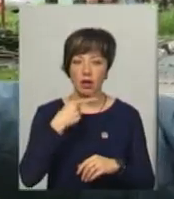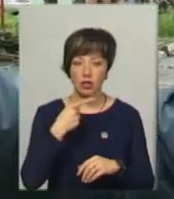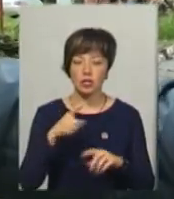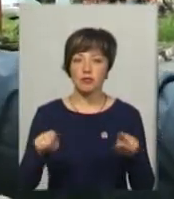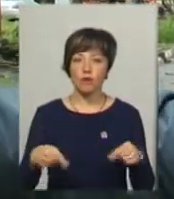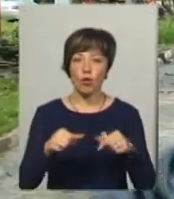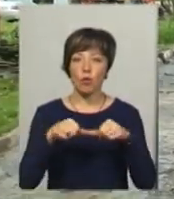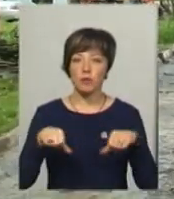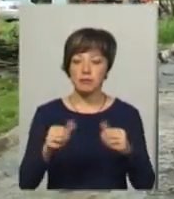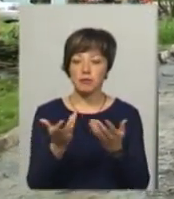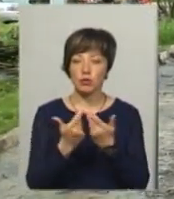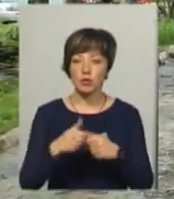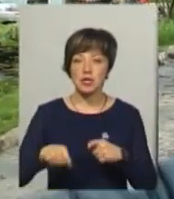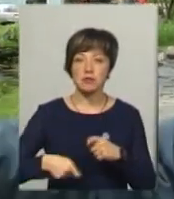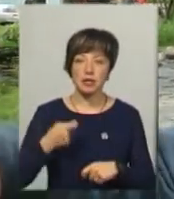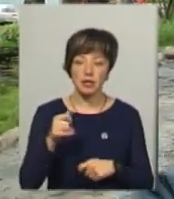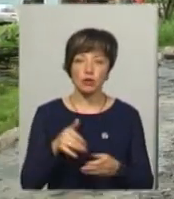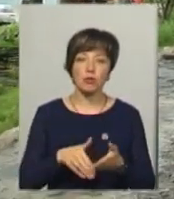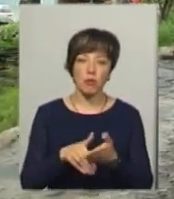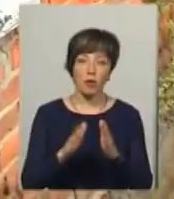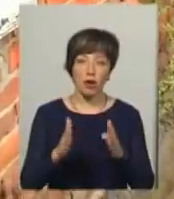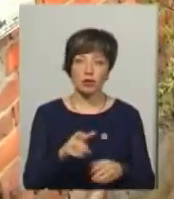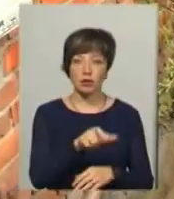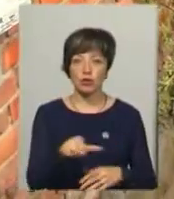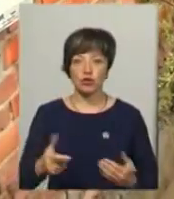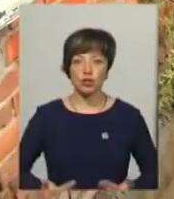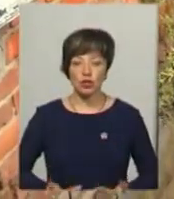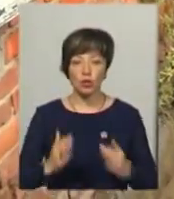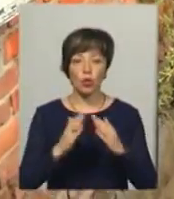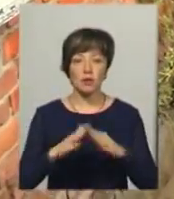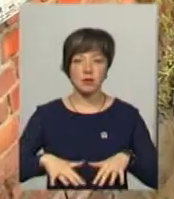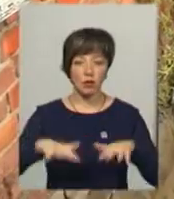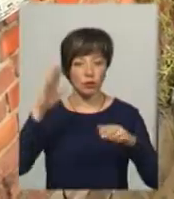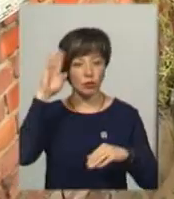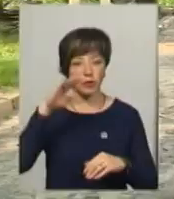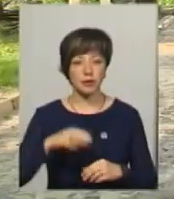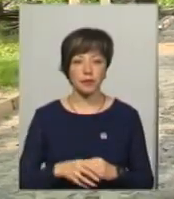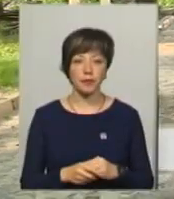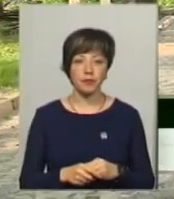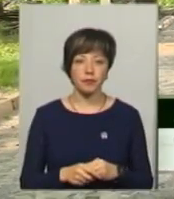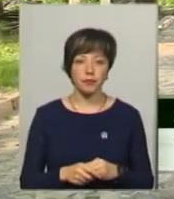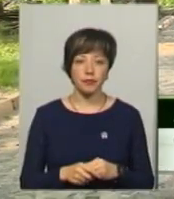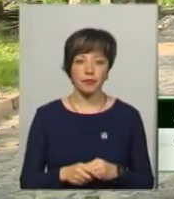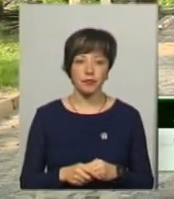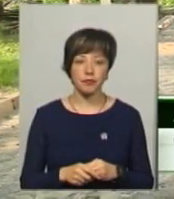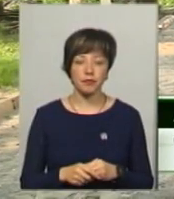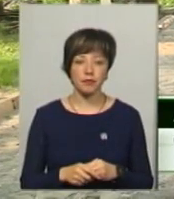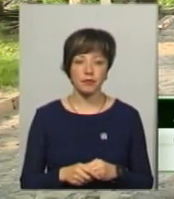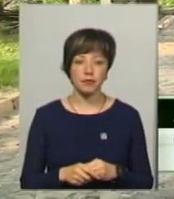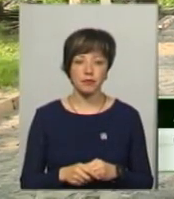створюють комісію з-під рахунку збитків і допомагатимуть жителям, чиї домівки затопило. Вже ці мільйони, в рахунку того, що